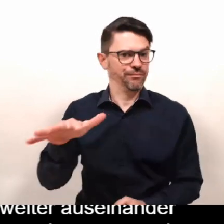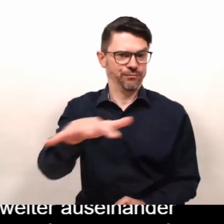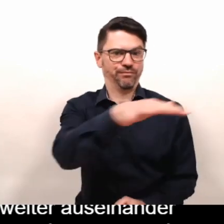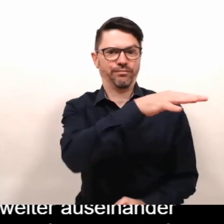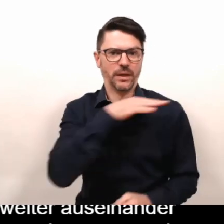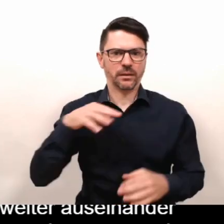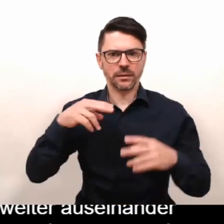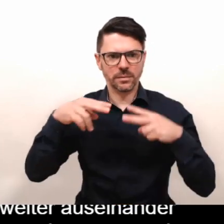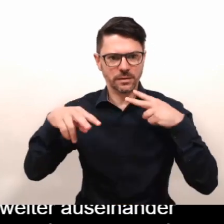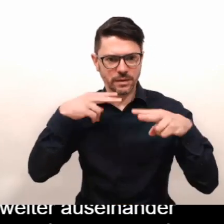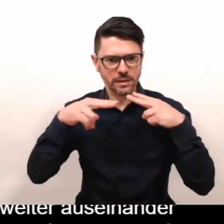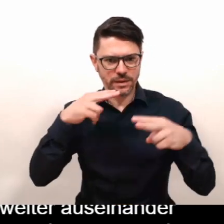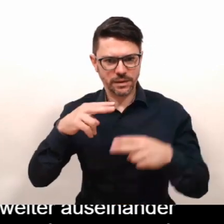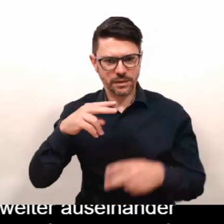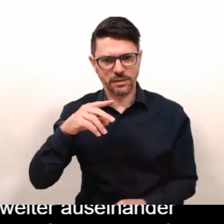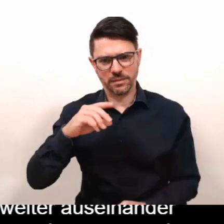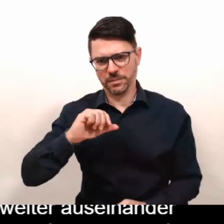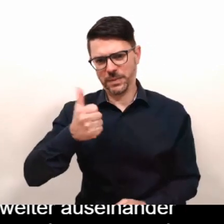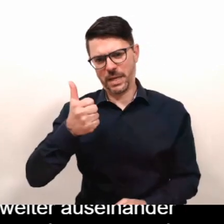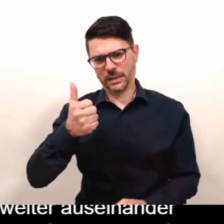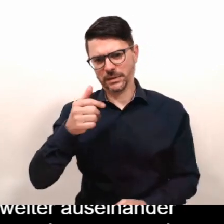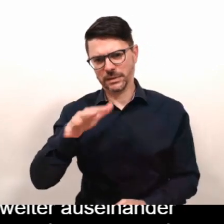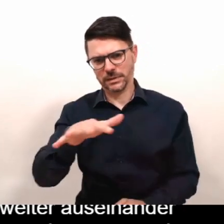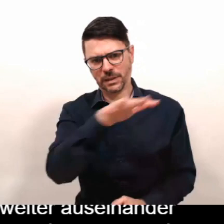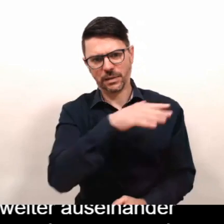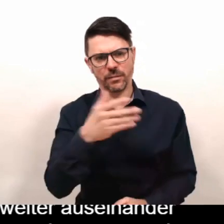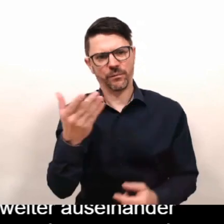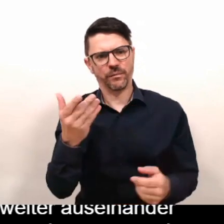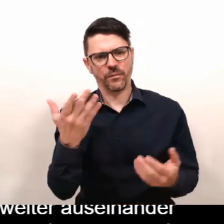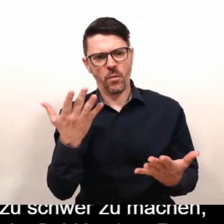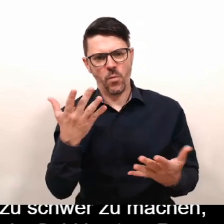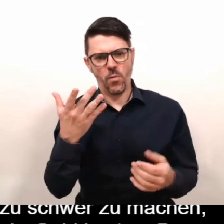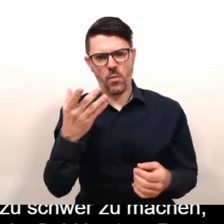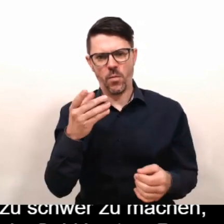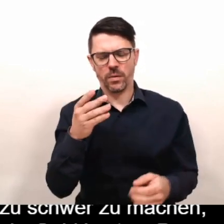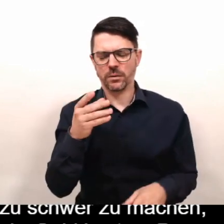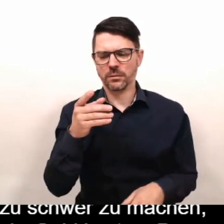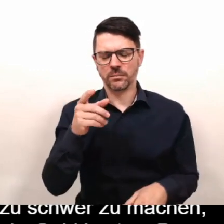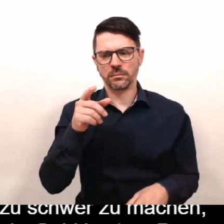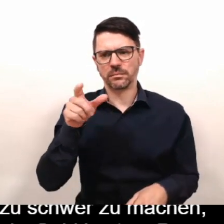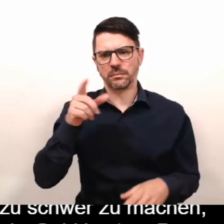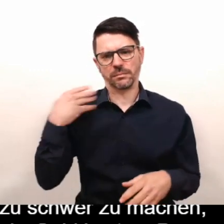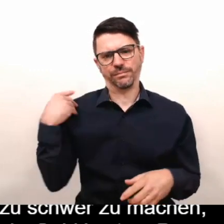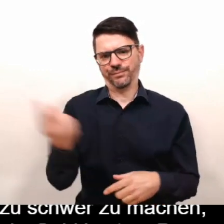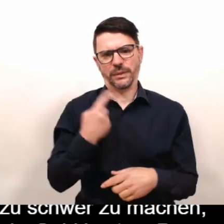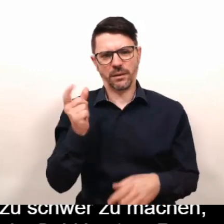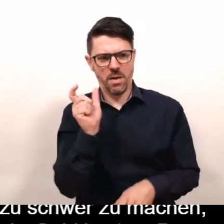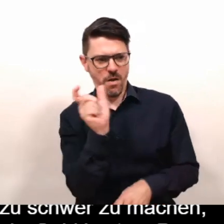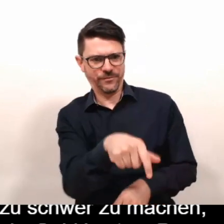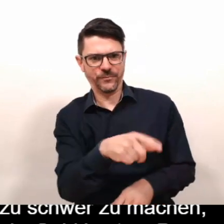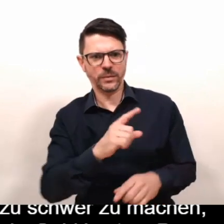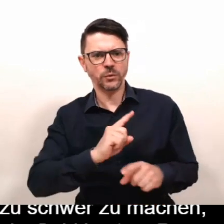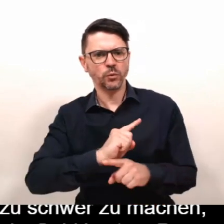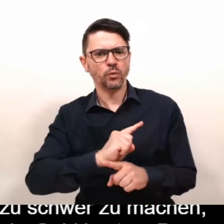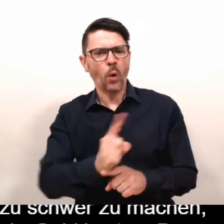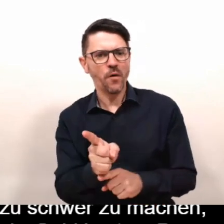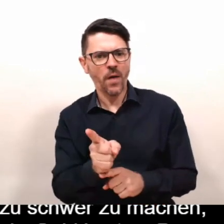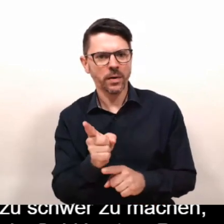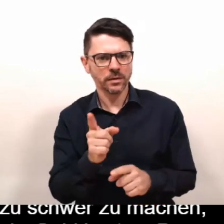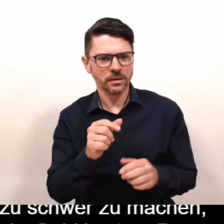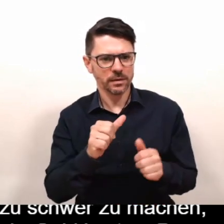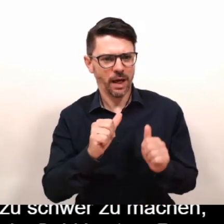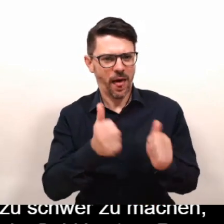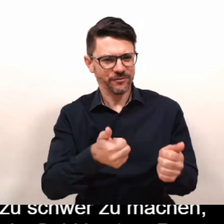sind. Und ich bitte einfach die Bürger, dieses Angebot dann auch anzunehmen. Nicht, dass die dann vor leeren Biergärten